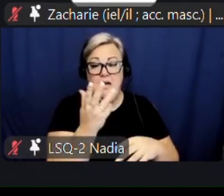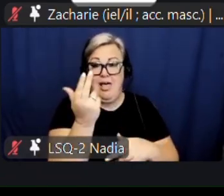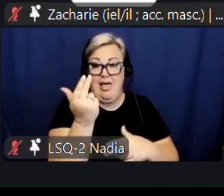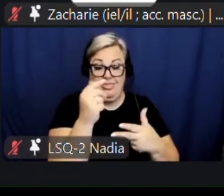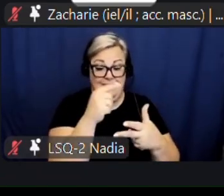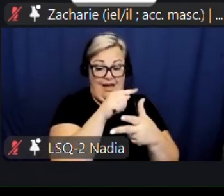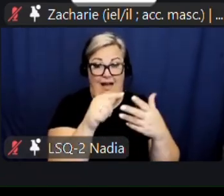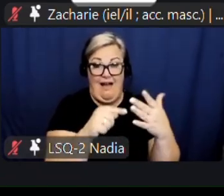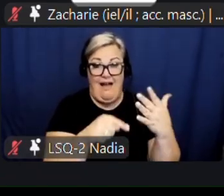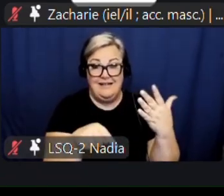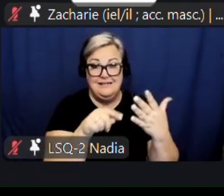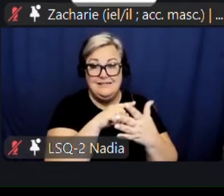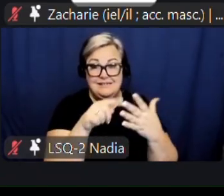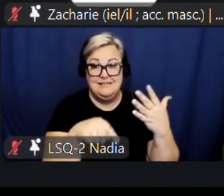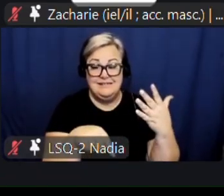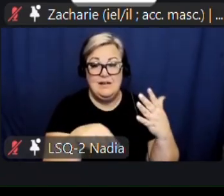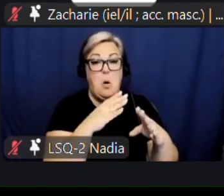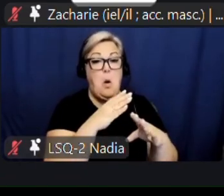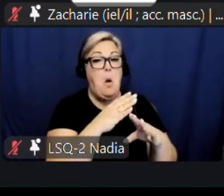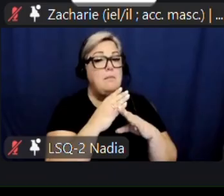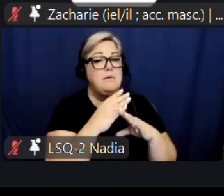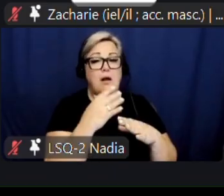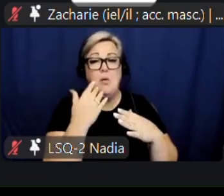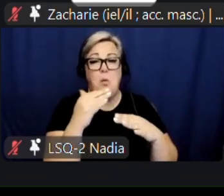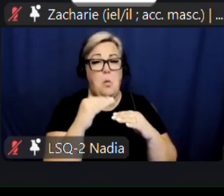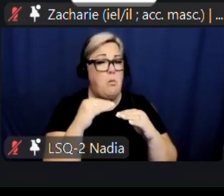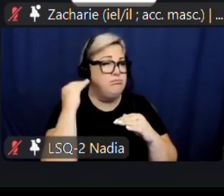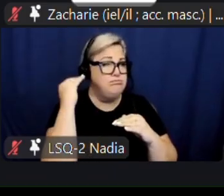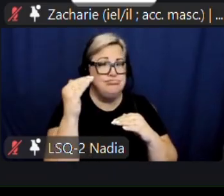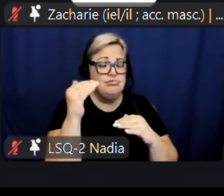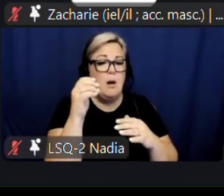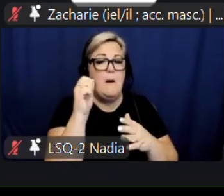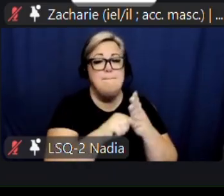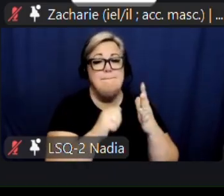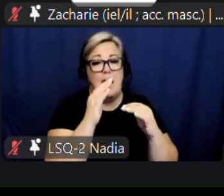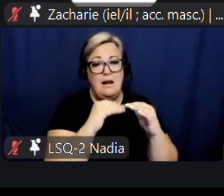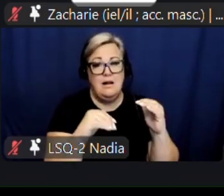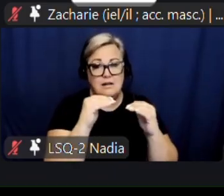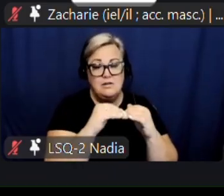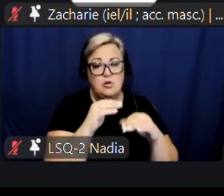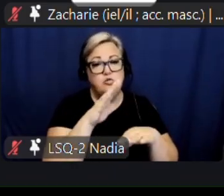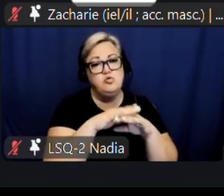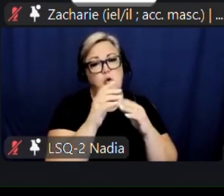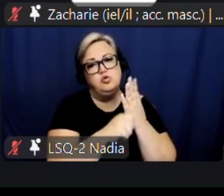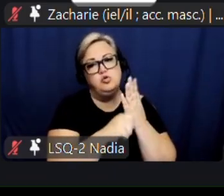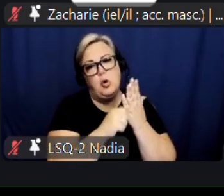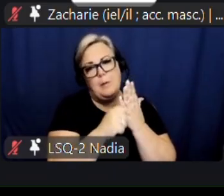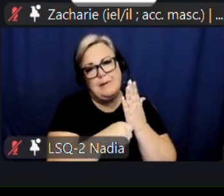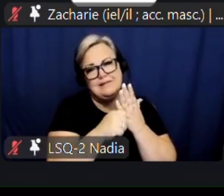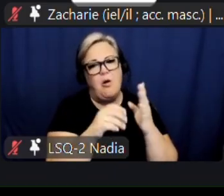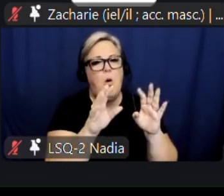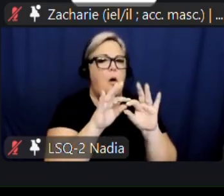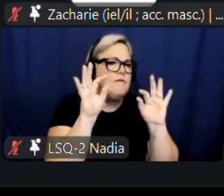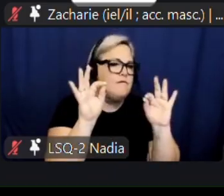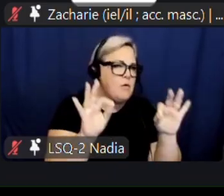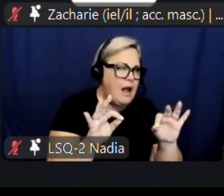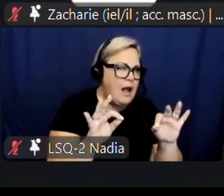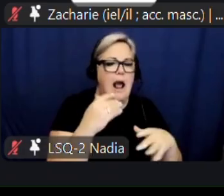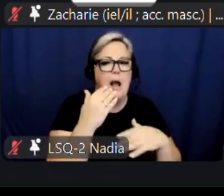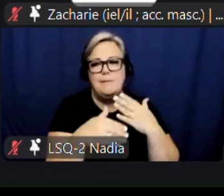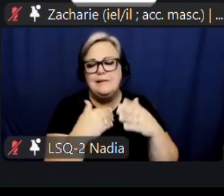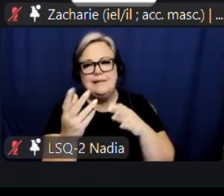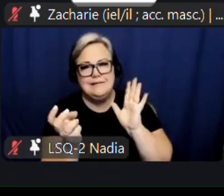options, les obstacles qui reviennent le plus souvent, c'était le manque d'inclusion dans la documentation, dans les formulaires, le